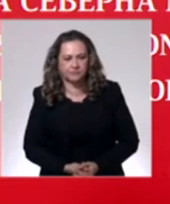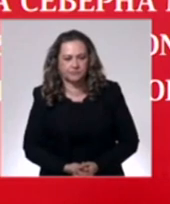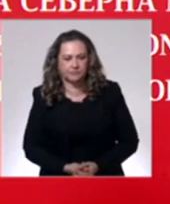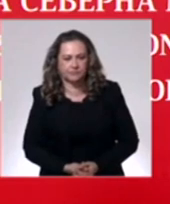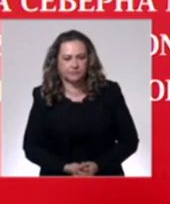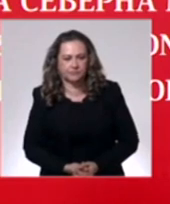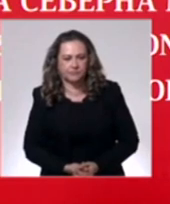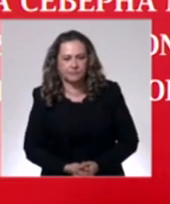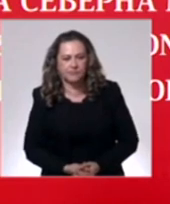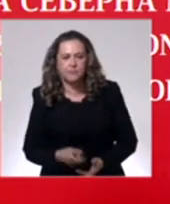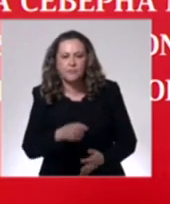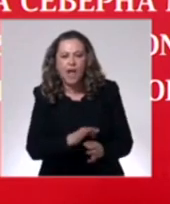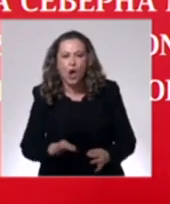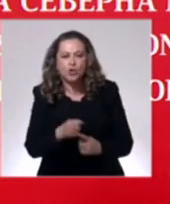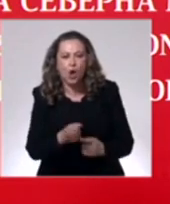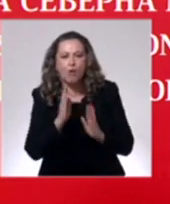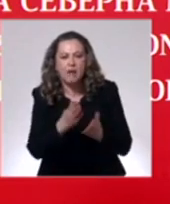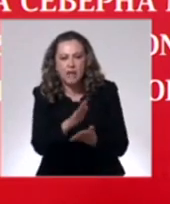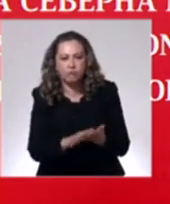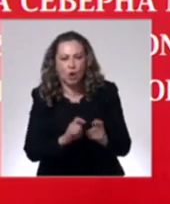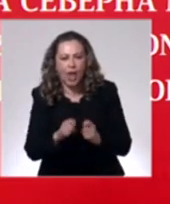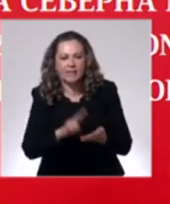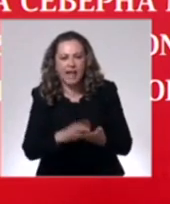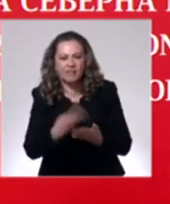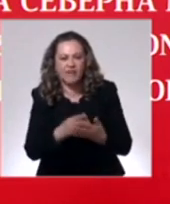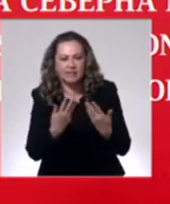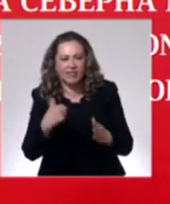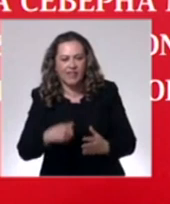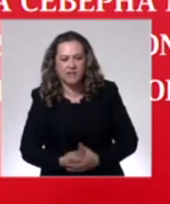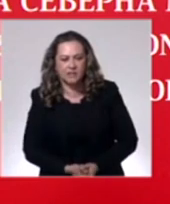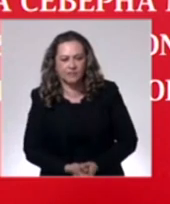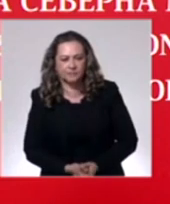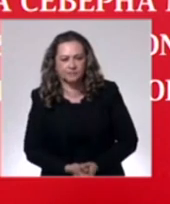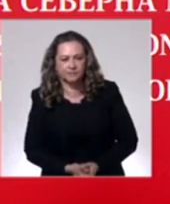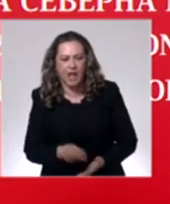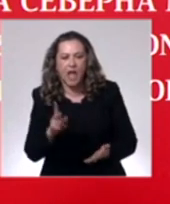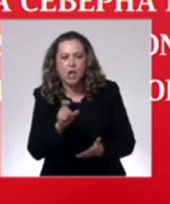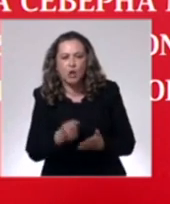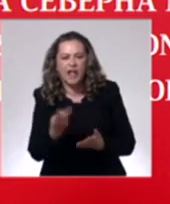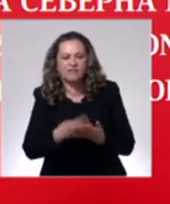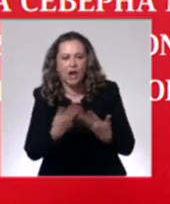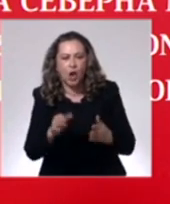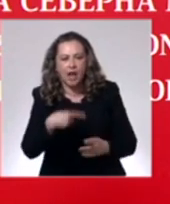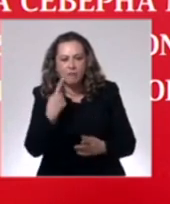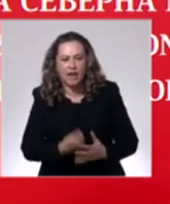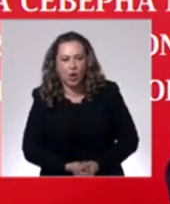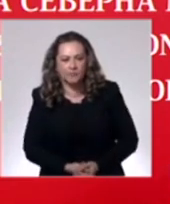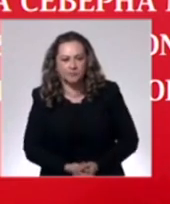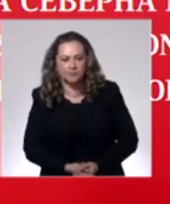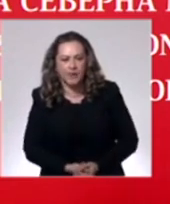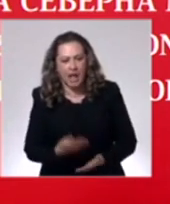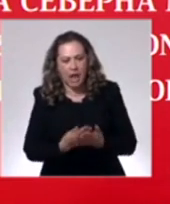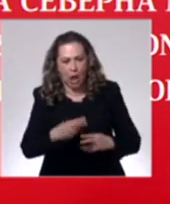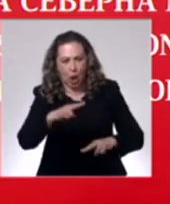го цртаме патот да почнете преговори во јуни 2019. Во јуни 2019 ни рекоа сепак